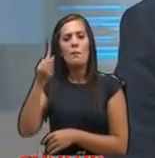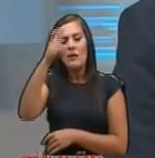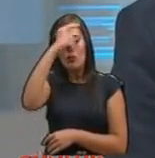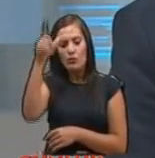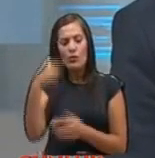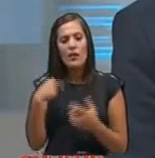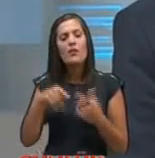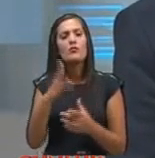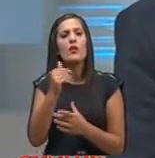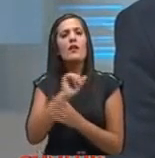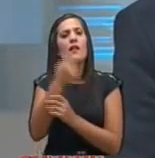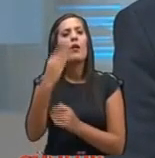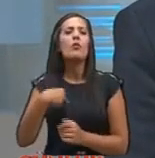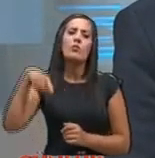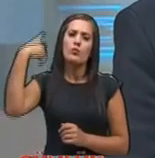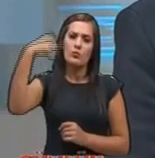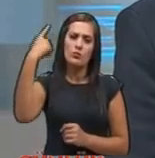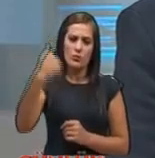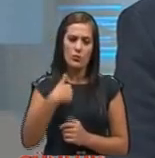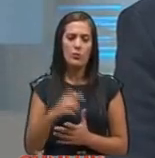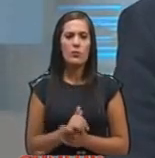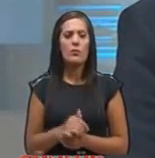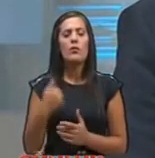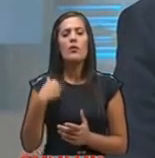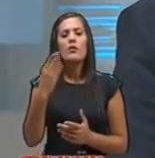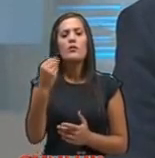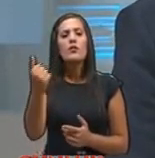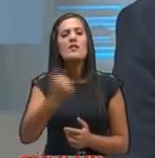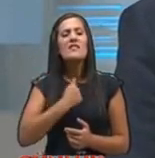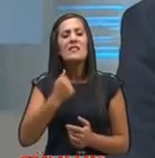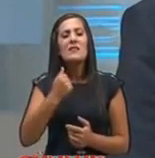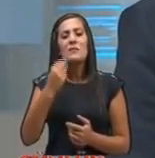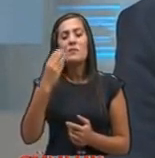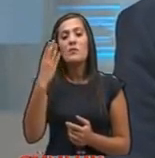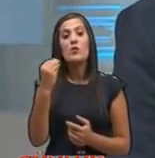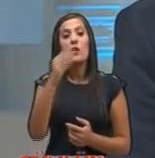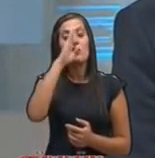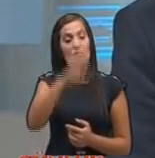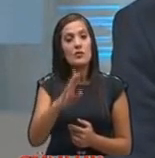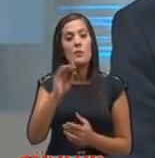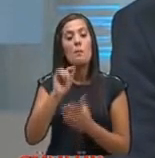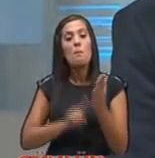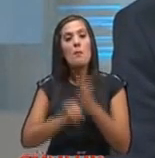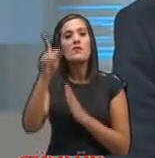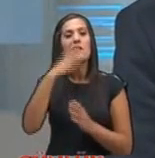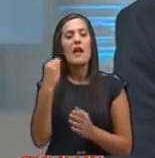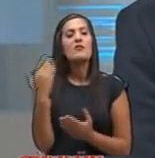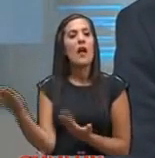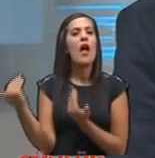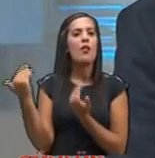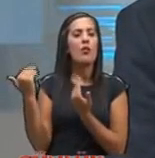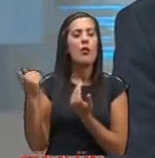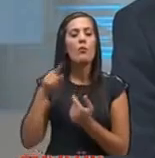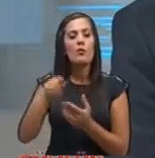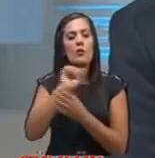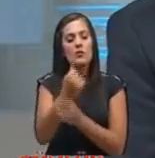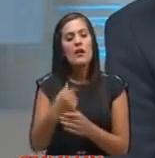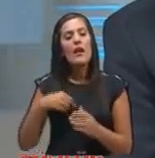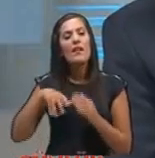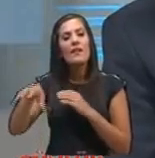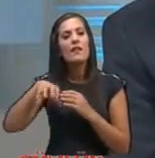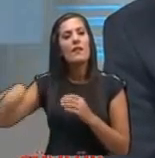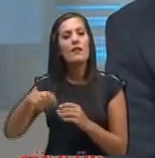ülke olduğumuzu düşünüyorum. Ve çok sıkı gençler geliyor bu harika sanat dallarını hem geliştirip